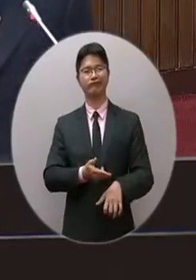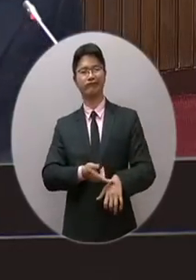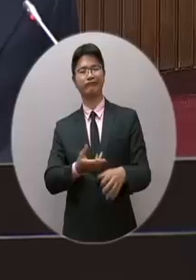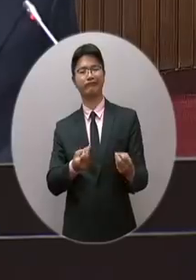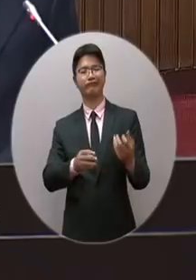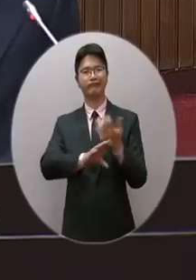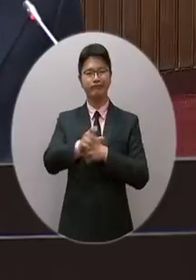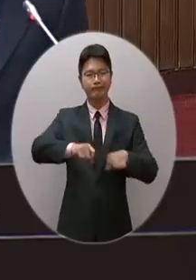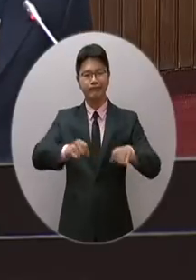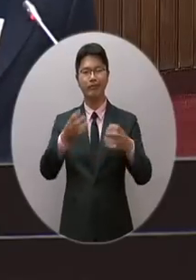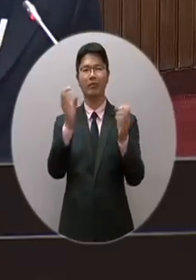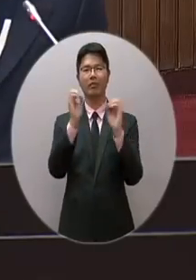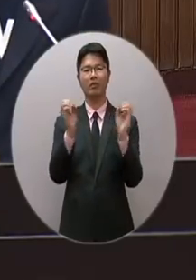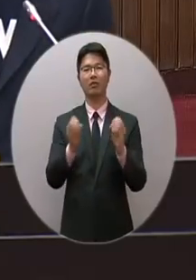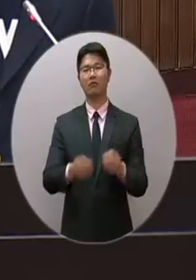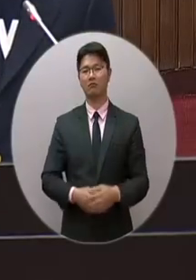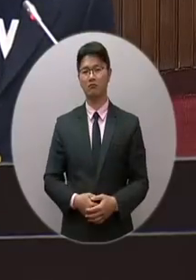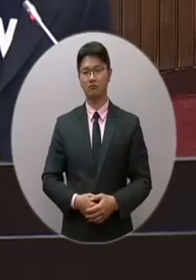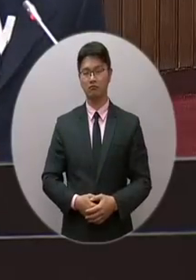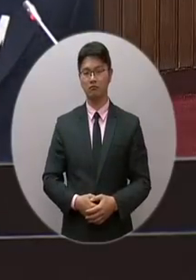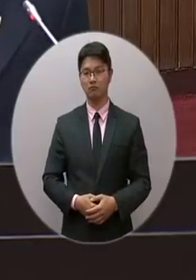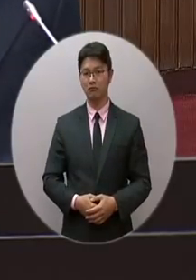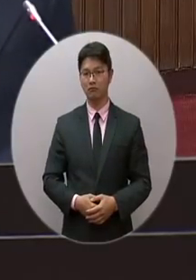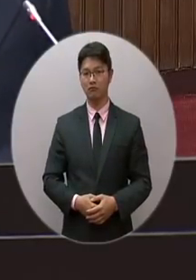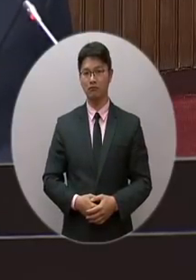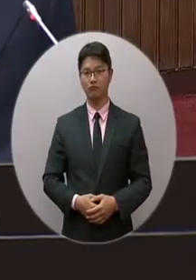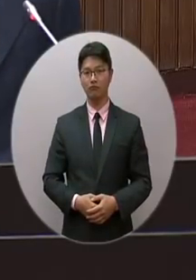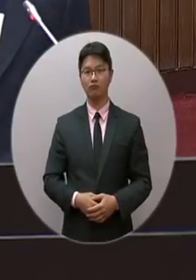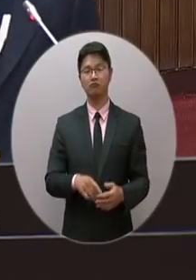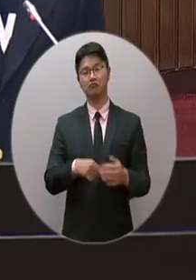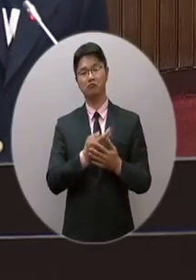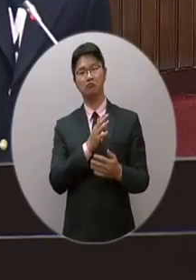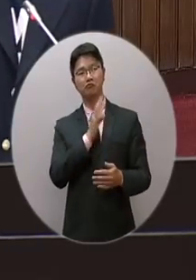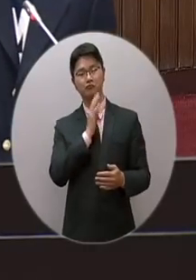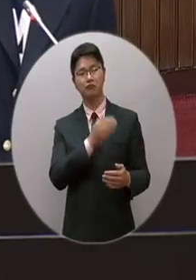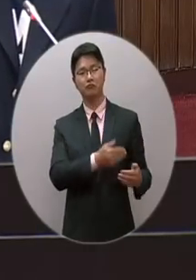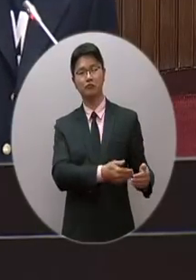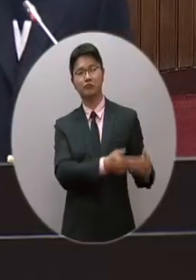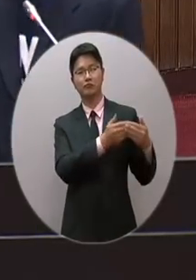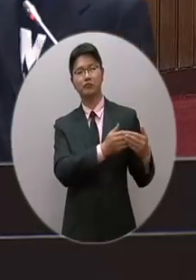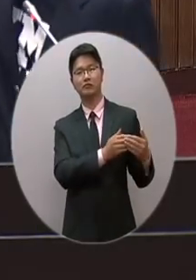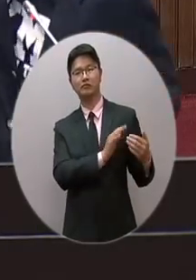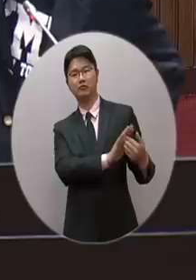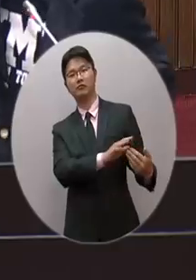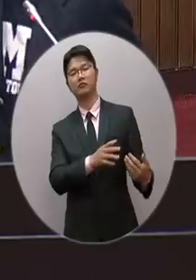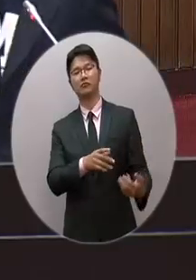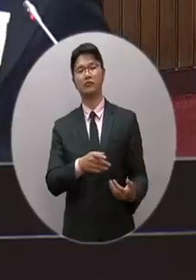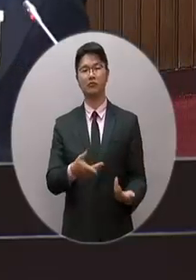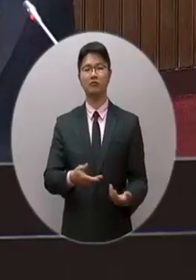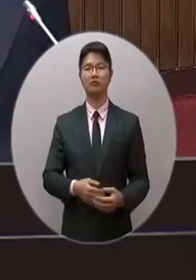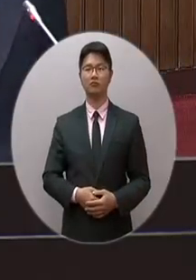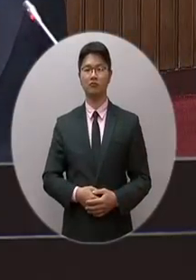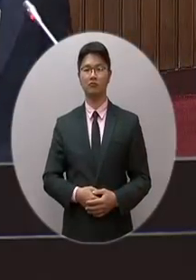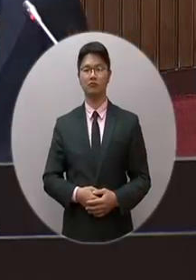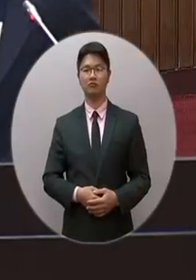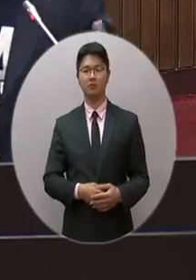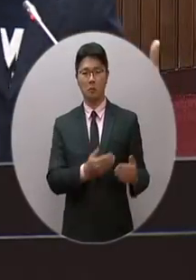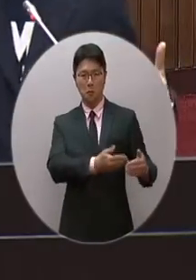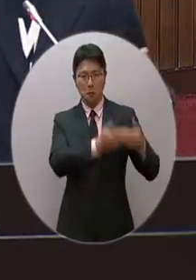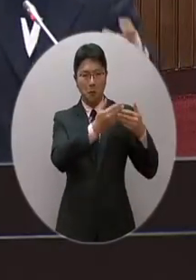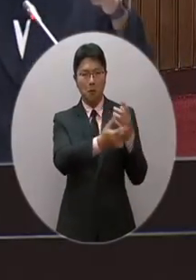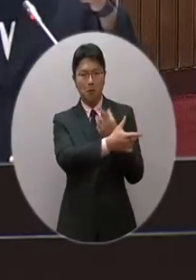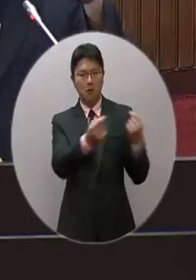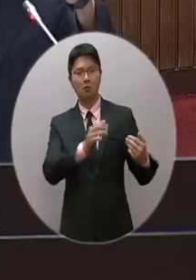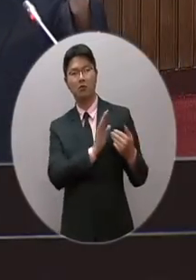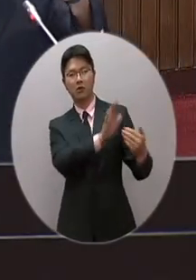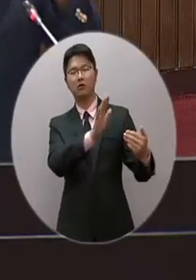步，强烈批评中国大陆，这样而已，只有一步而已，就是抵住中国大陆，然后